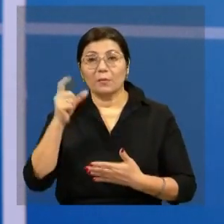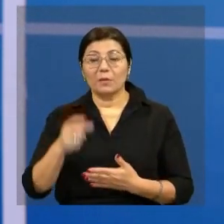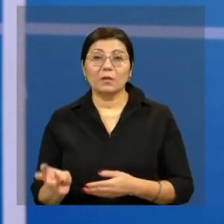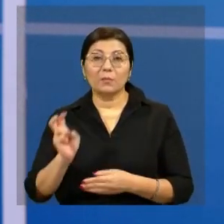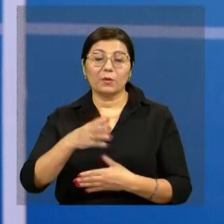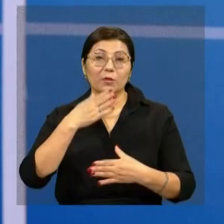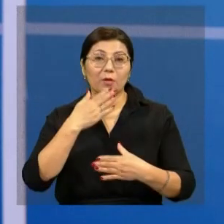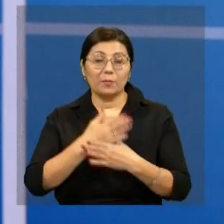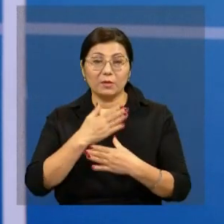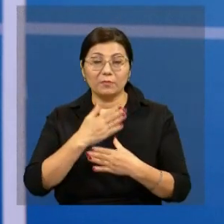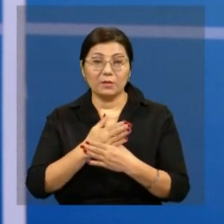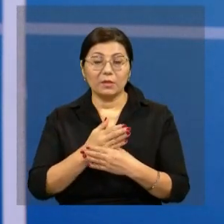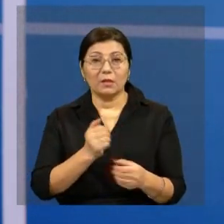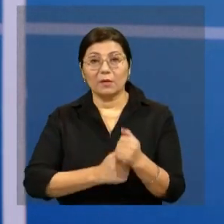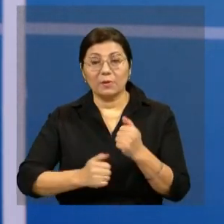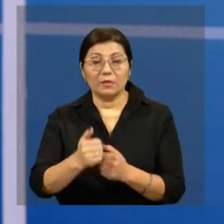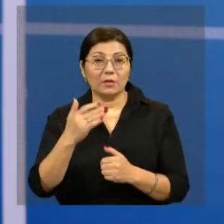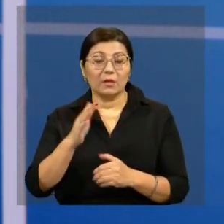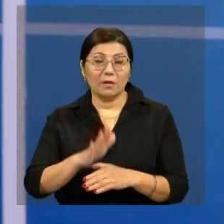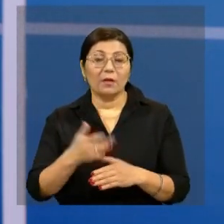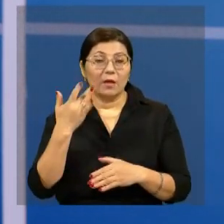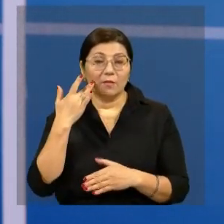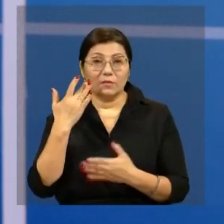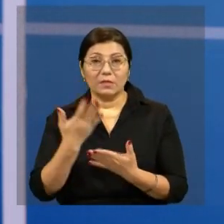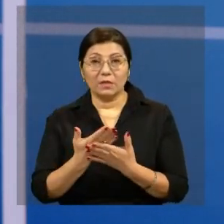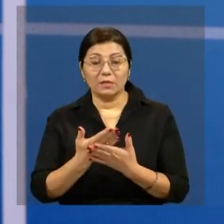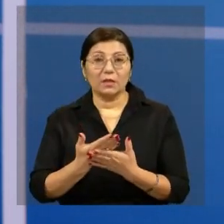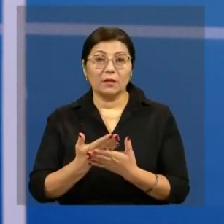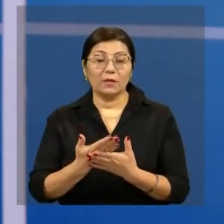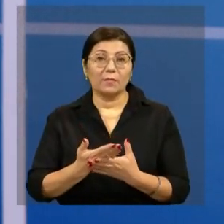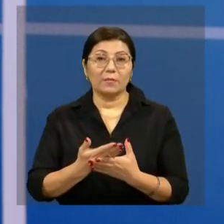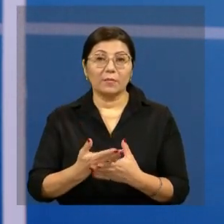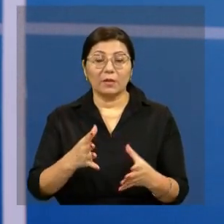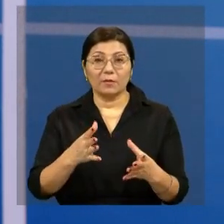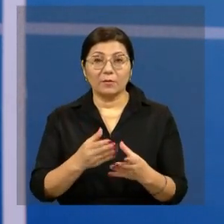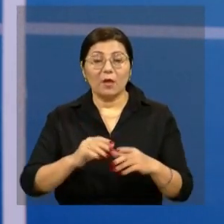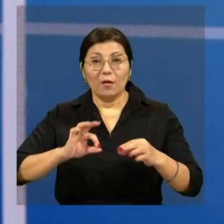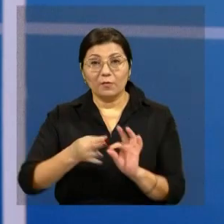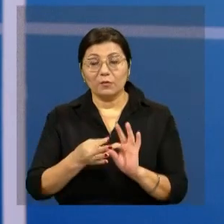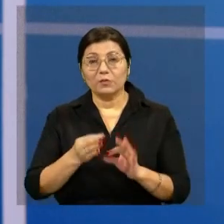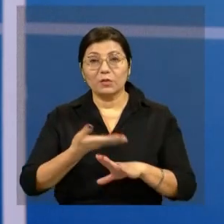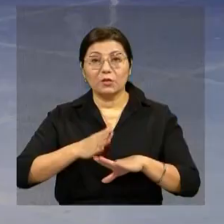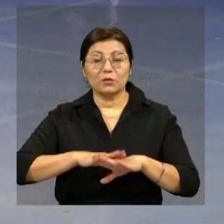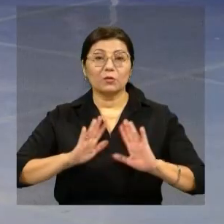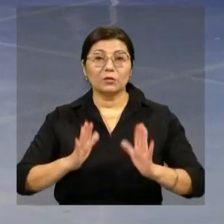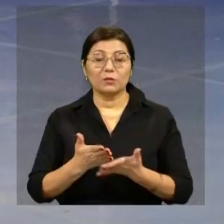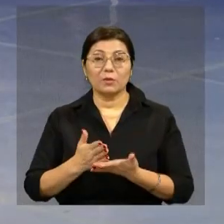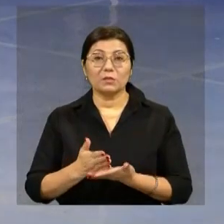Они оказываются на переднем крае борьбы с кризисами и чрезвычайными ситуациями, часто в очень сложных и тяжелых